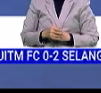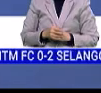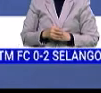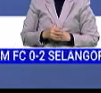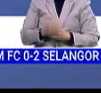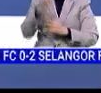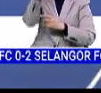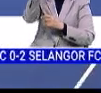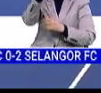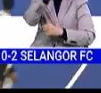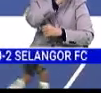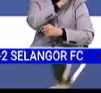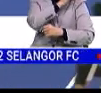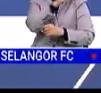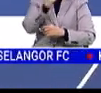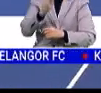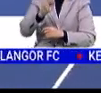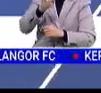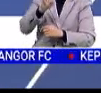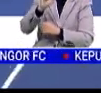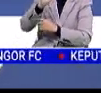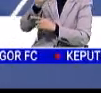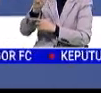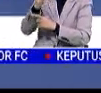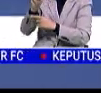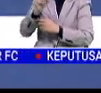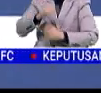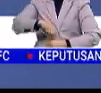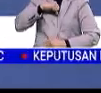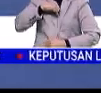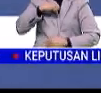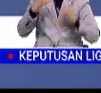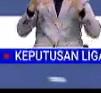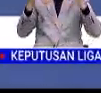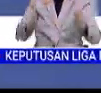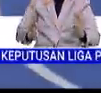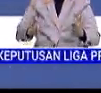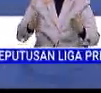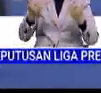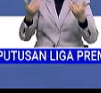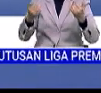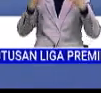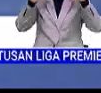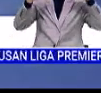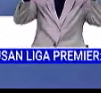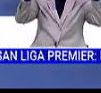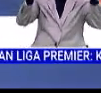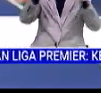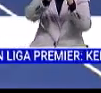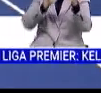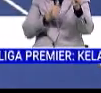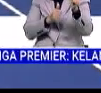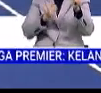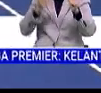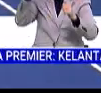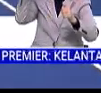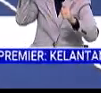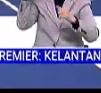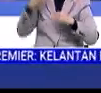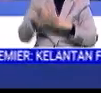Sementara itu, bagi jurulatih K. Rajan, beliau bangga dengan komitmen pemain yang berjaya bangkit walaupun ketinggalan pada satu ketika.